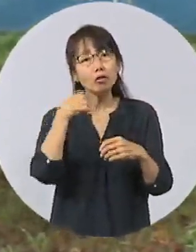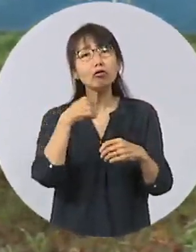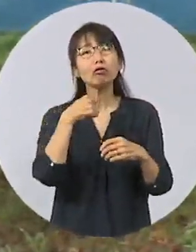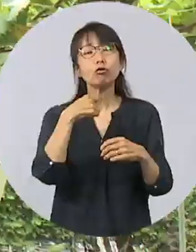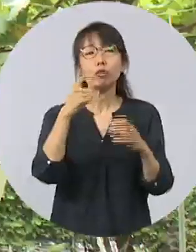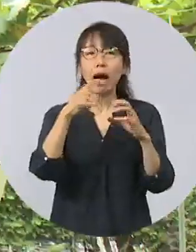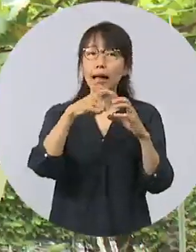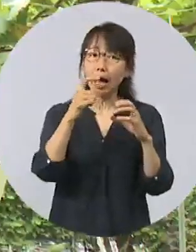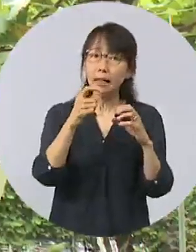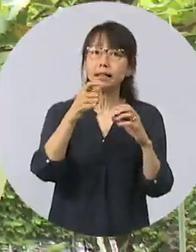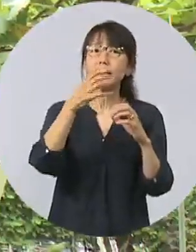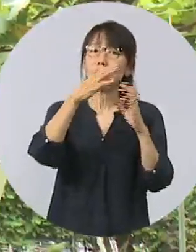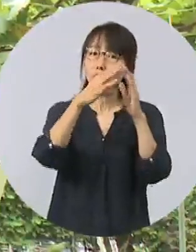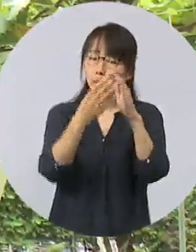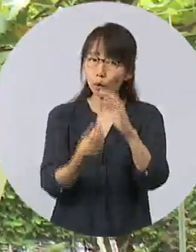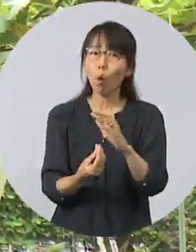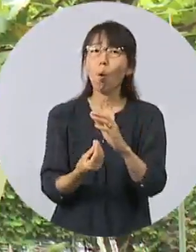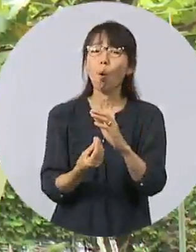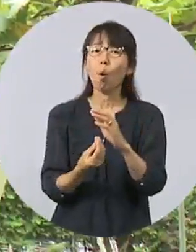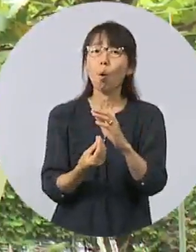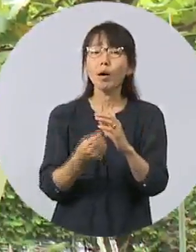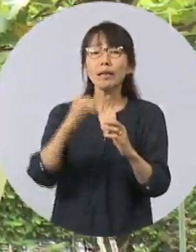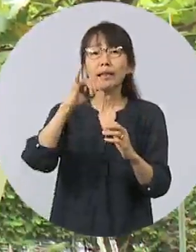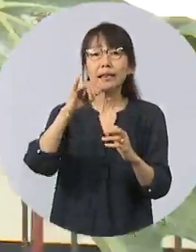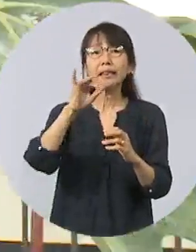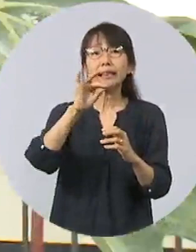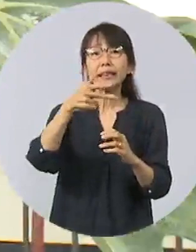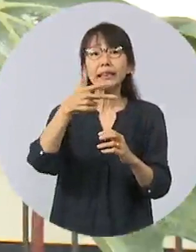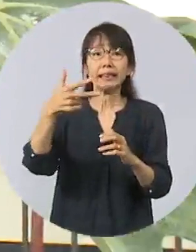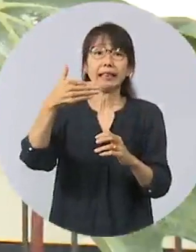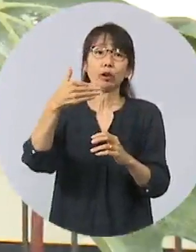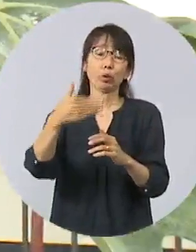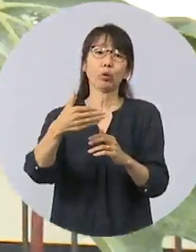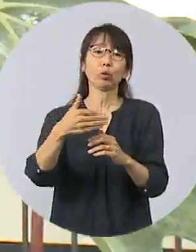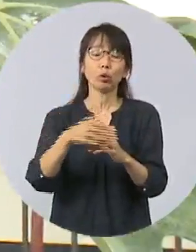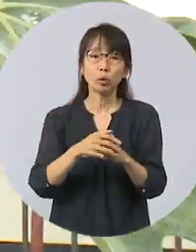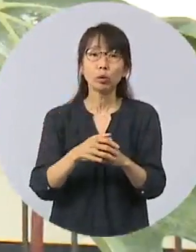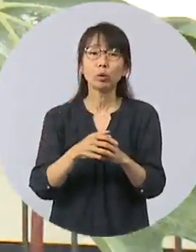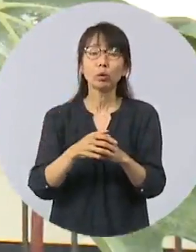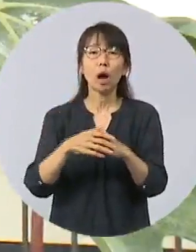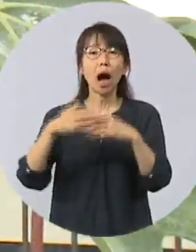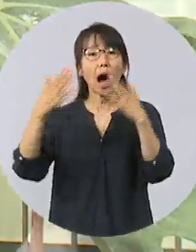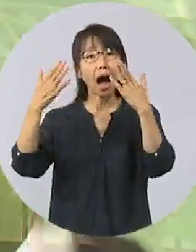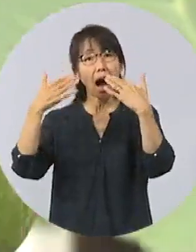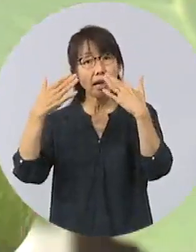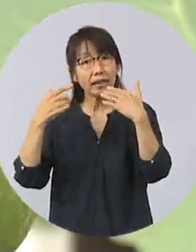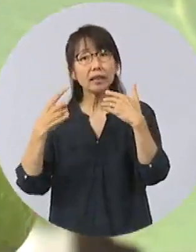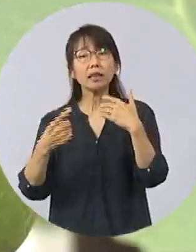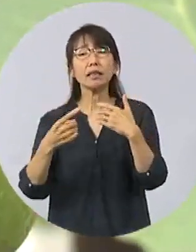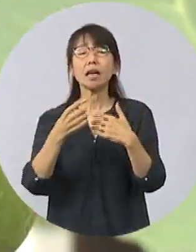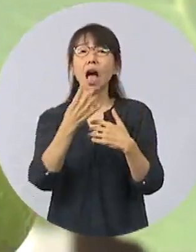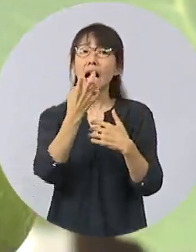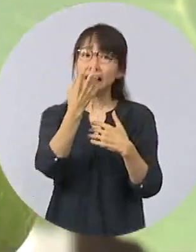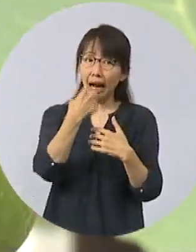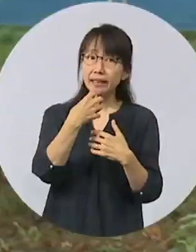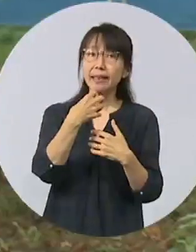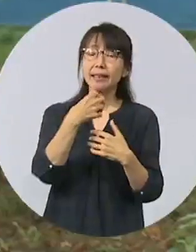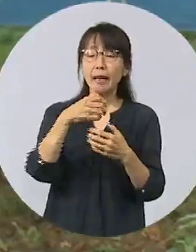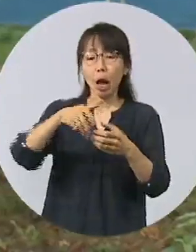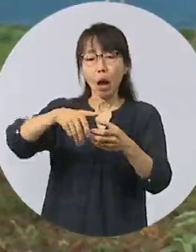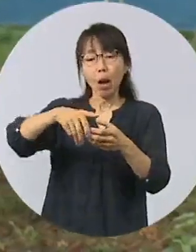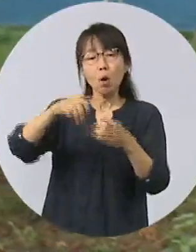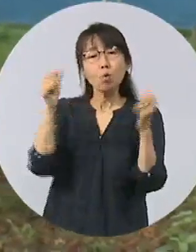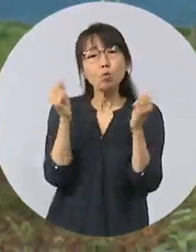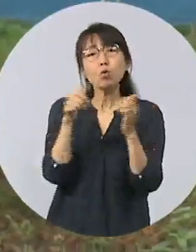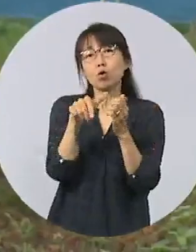とブドウとイチジクですね。で秋に入ると柿で、冬がみかん、大きい